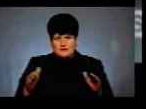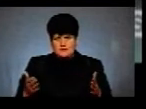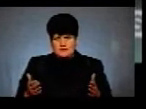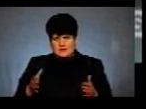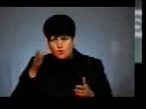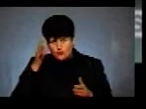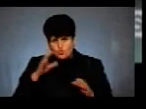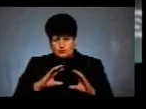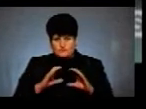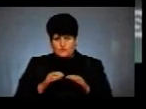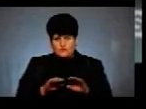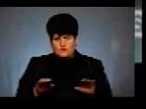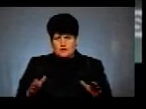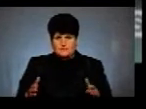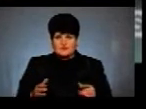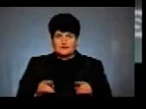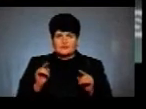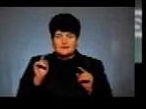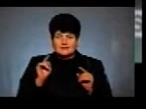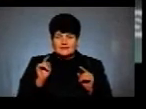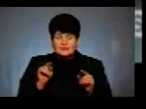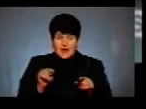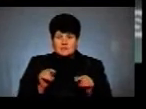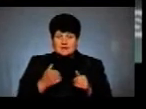науковому світовому рівні. Там нас взагалі